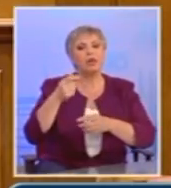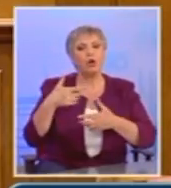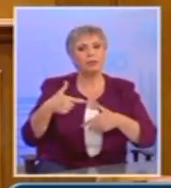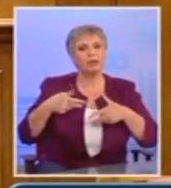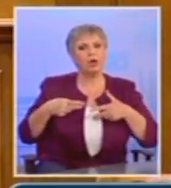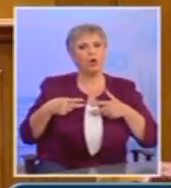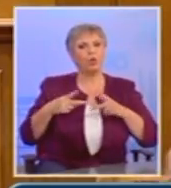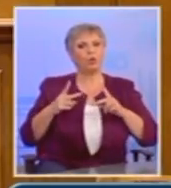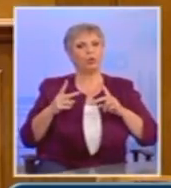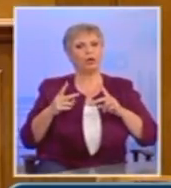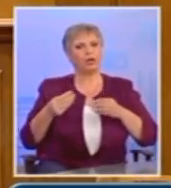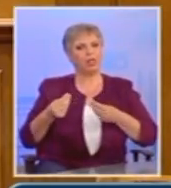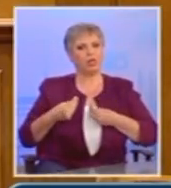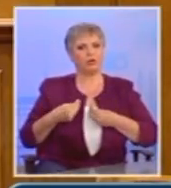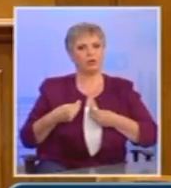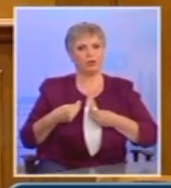Πέμπτο σημείο.